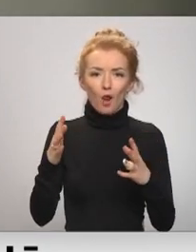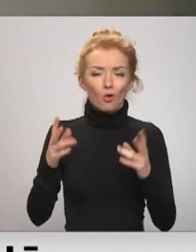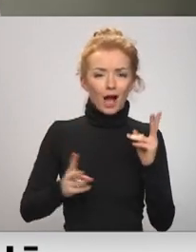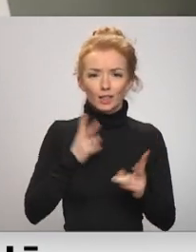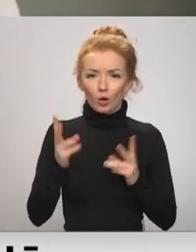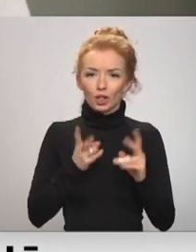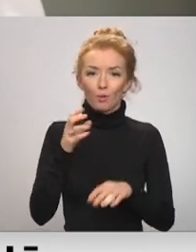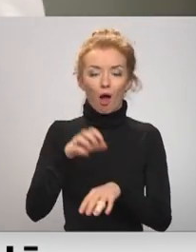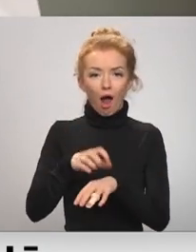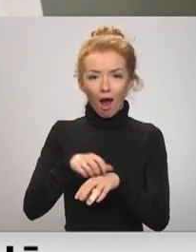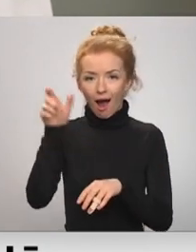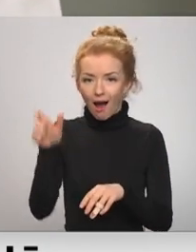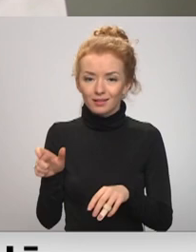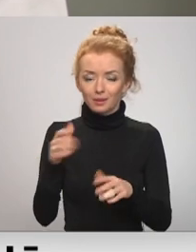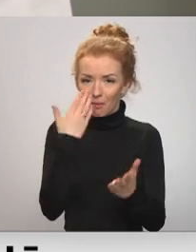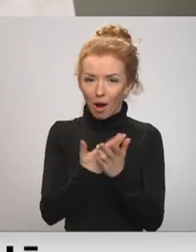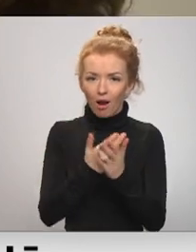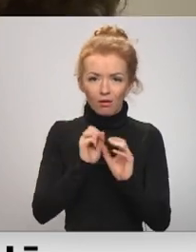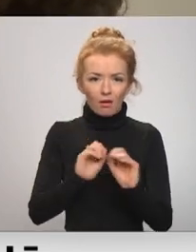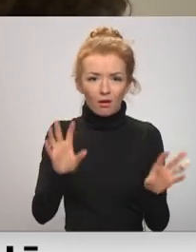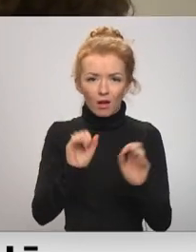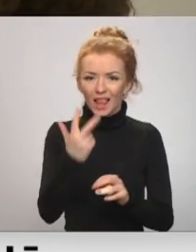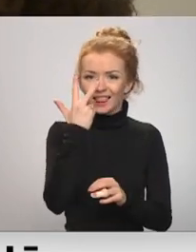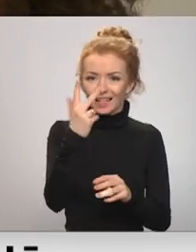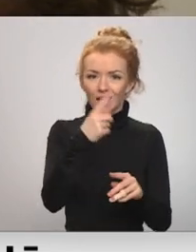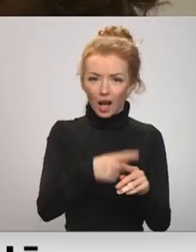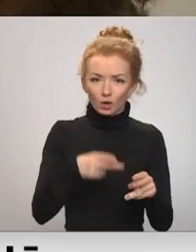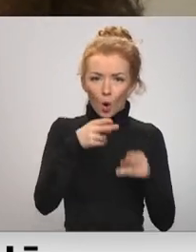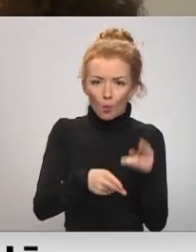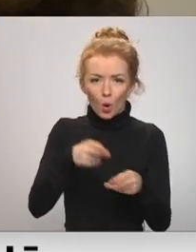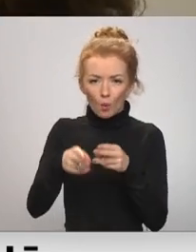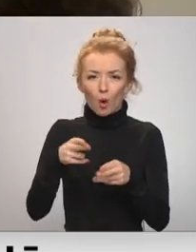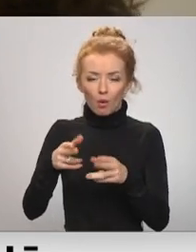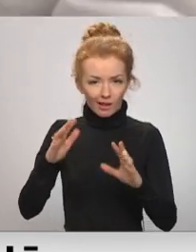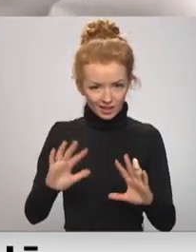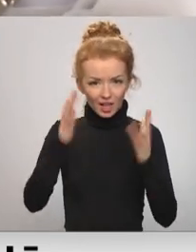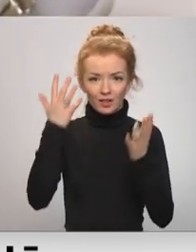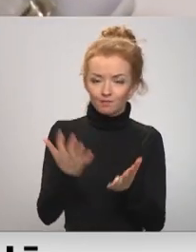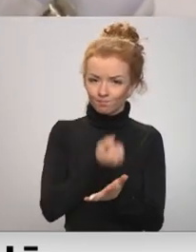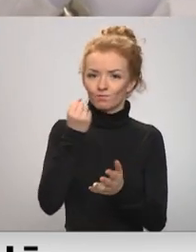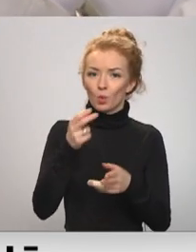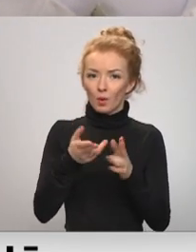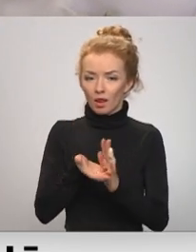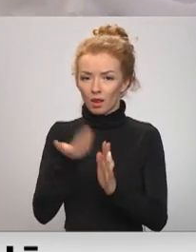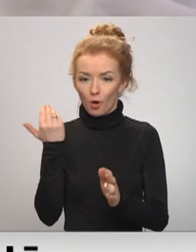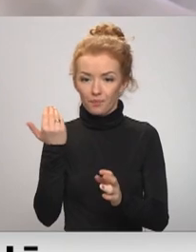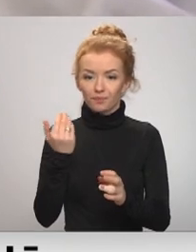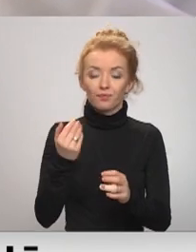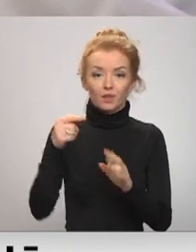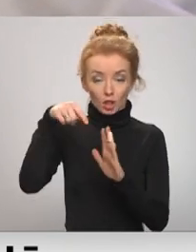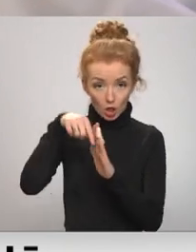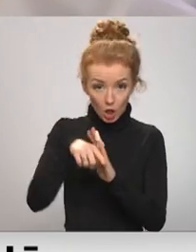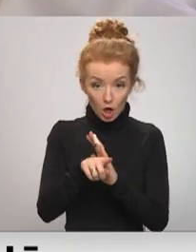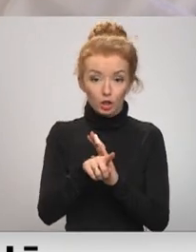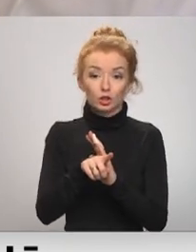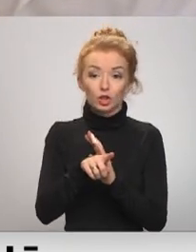ar uzskats līdzekļu palīdzību rāda, kā trijās operācijās izdevies audzēji izņemt. No šīm divām atverēm iziet